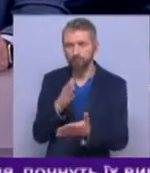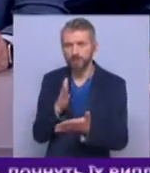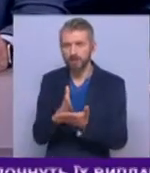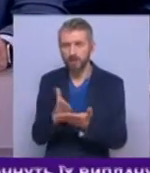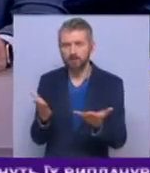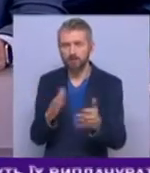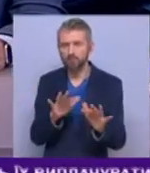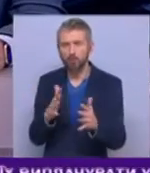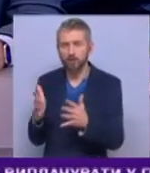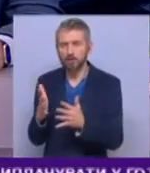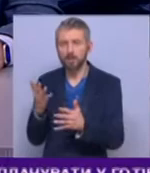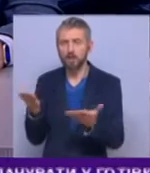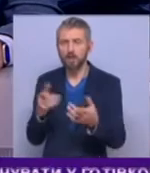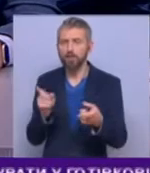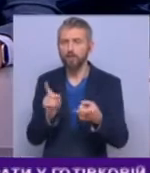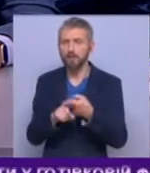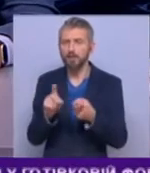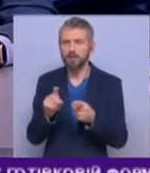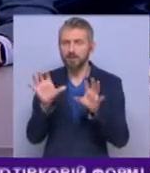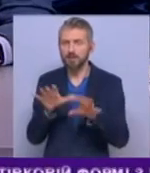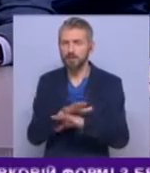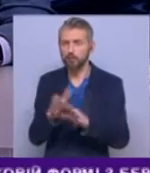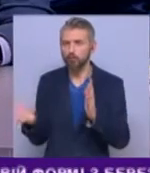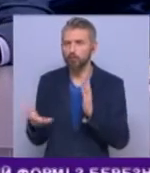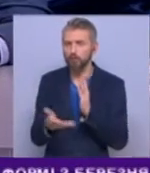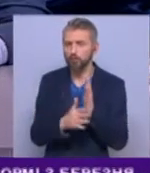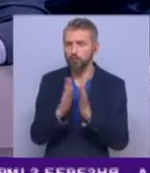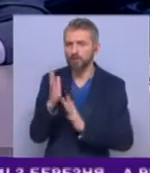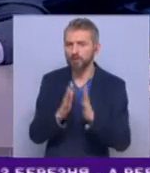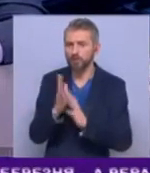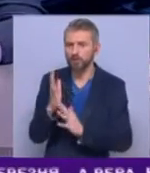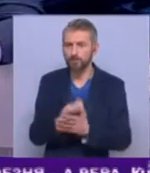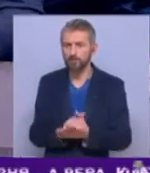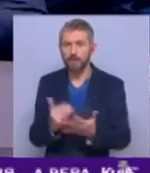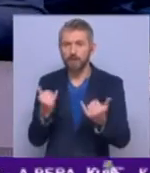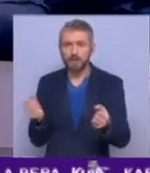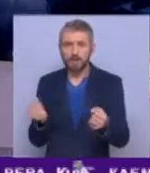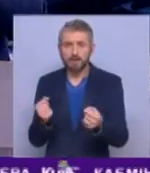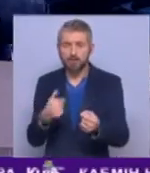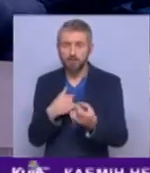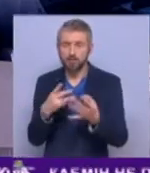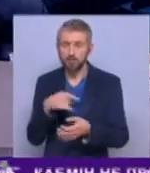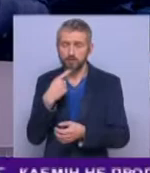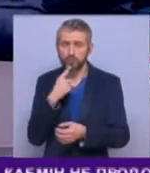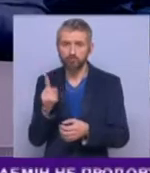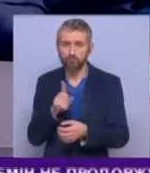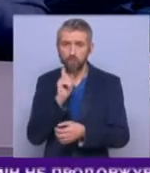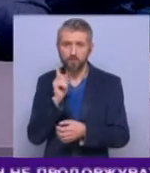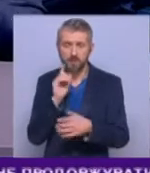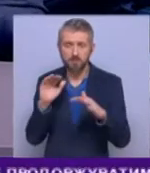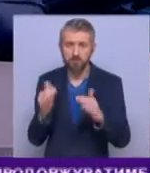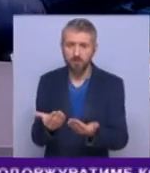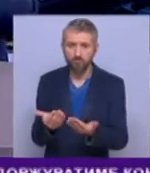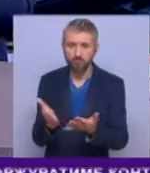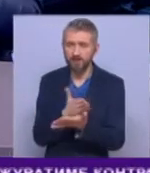таки якісь моменти, які пов'язані з незаконною вирубкою лісів? Ну, зараз зима, я просто кажу, що зелені менше, чи